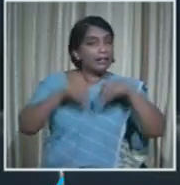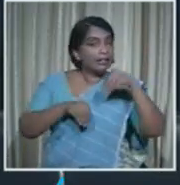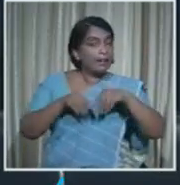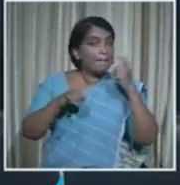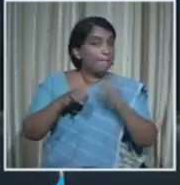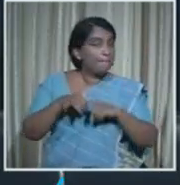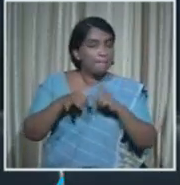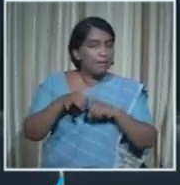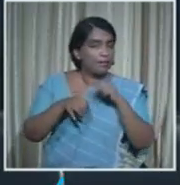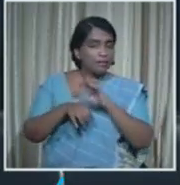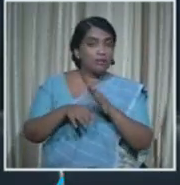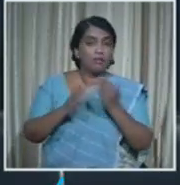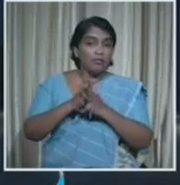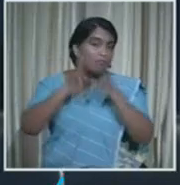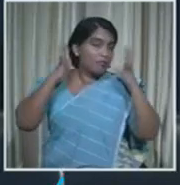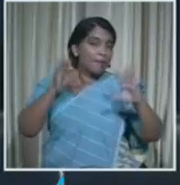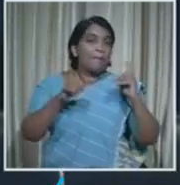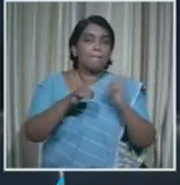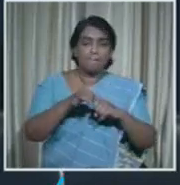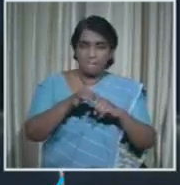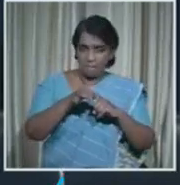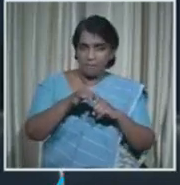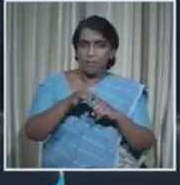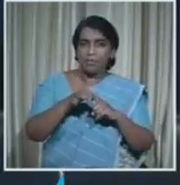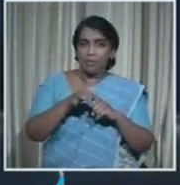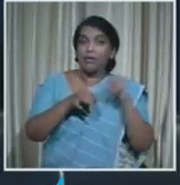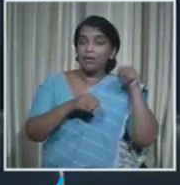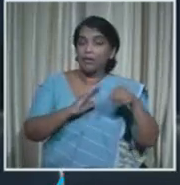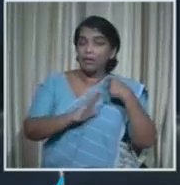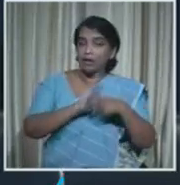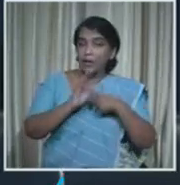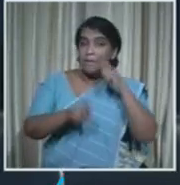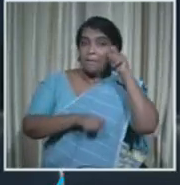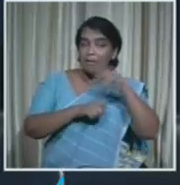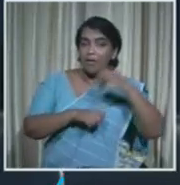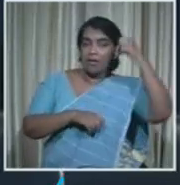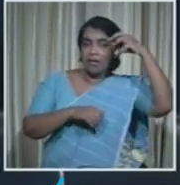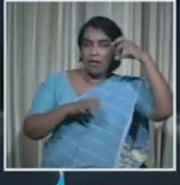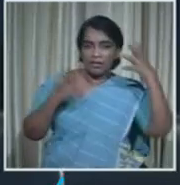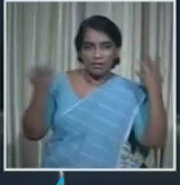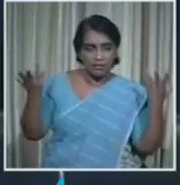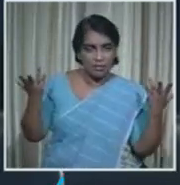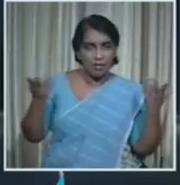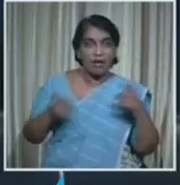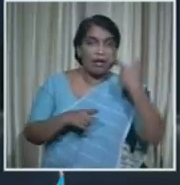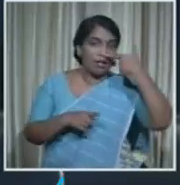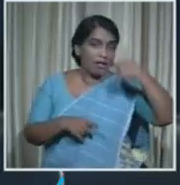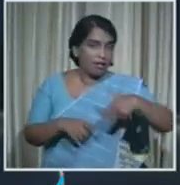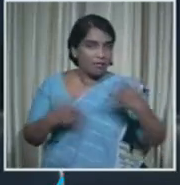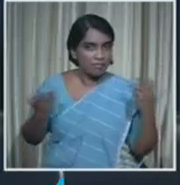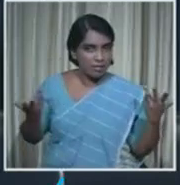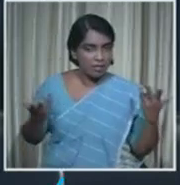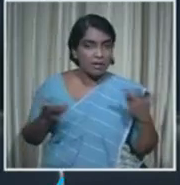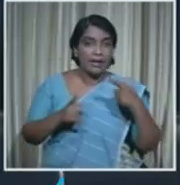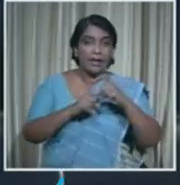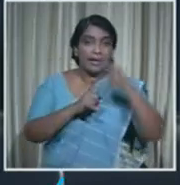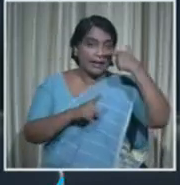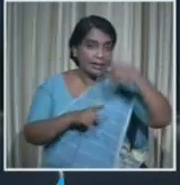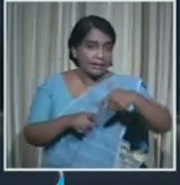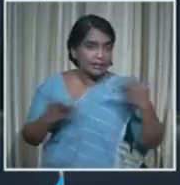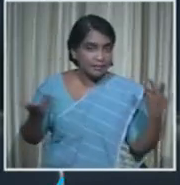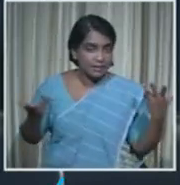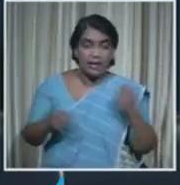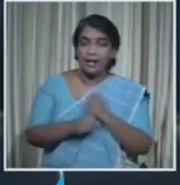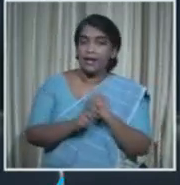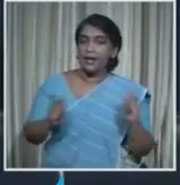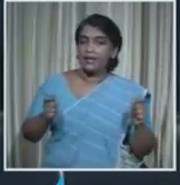අමතරව තව විශාල ප්‍රශ්නයක් තියෙනවා මේ රටේ ජනතාවට ලයිට් නැහැ පෙට්‍රල් නැහැ ඩීසල් නැහැ ගෑස්